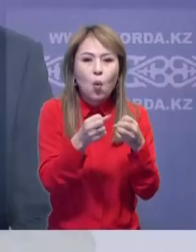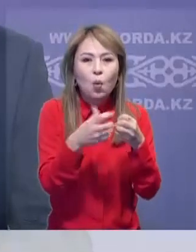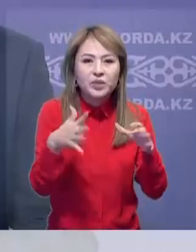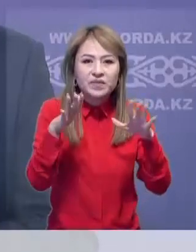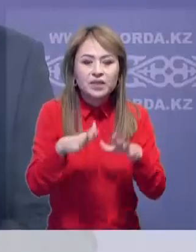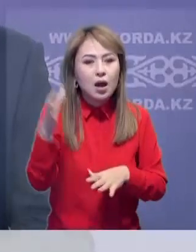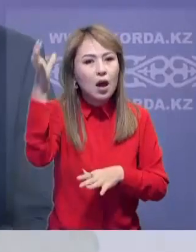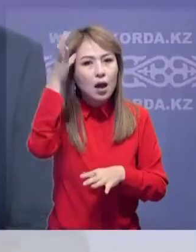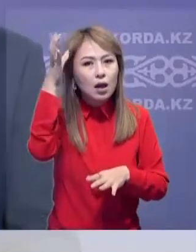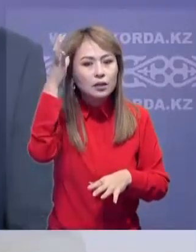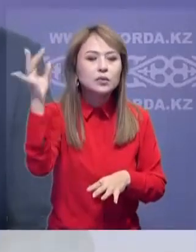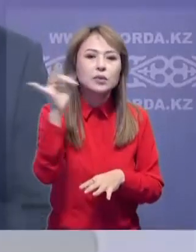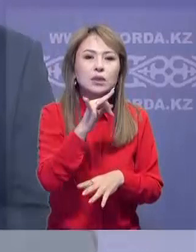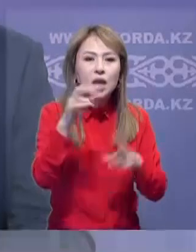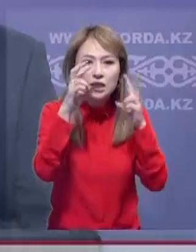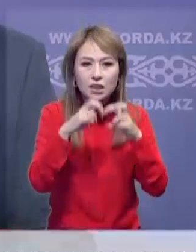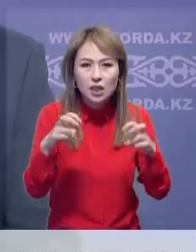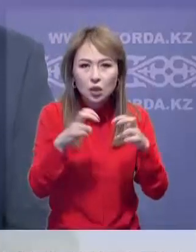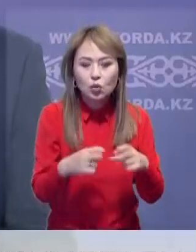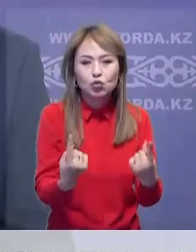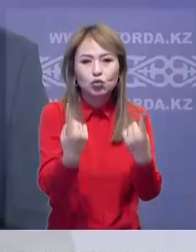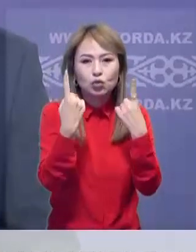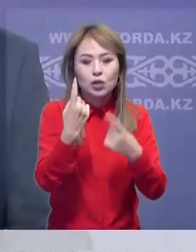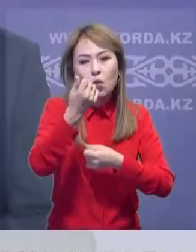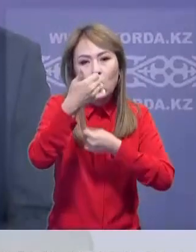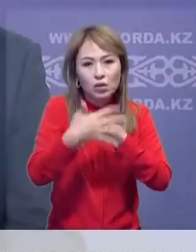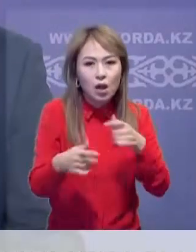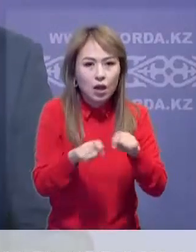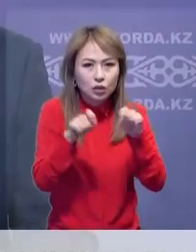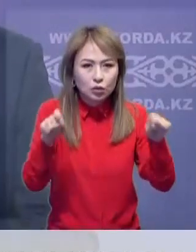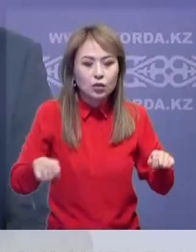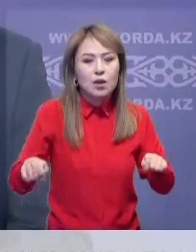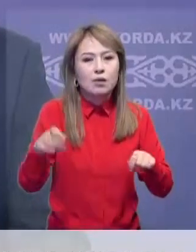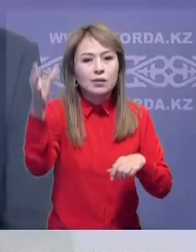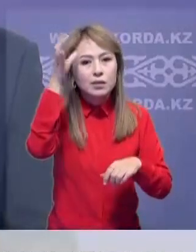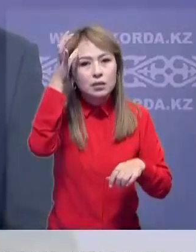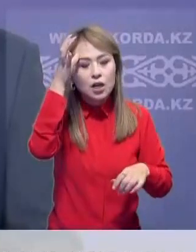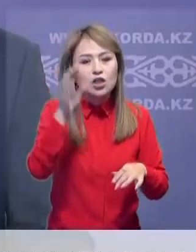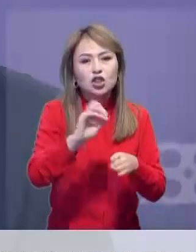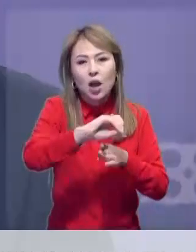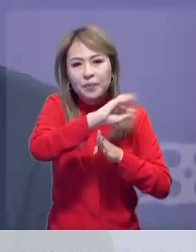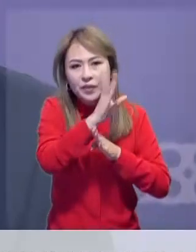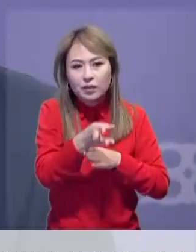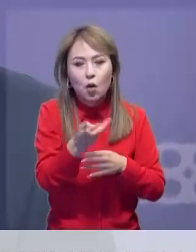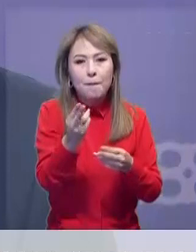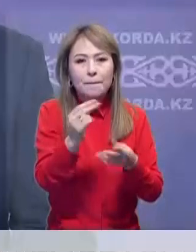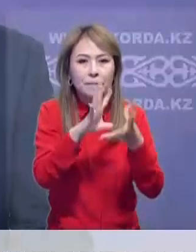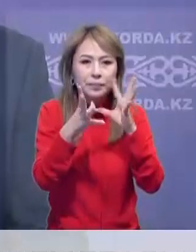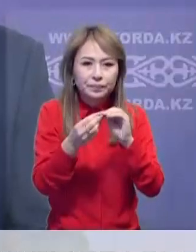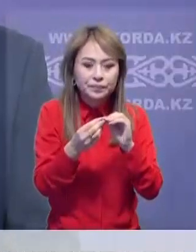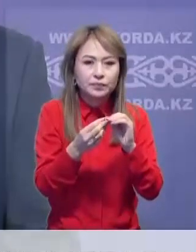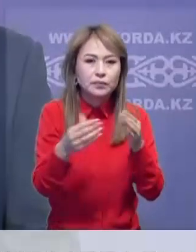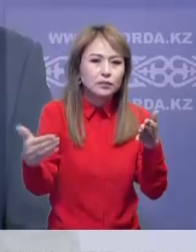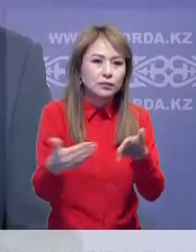негізінде академиялық және зерттеу үлкен орталықтар ашылады. Зертханалар мен жабдықтау процесіне қаржыландыру бөлінді.